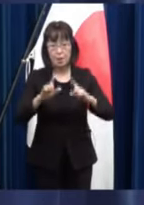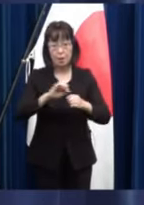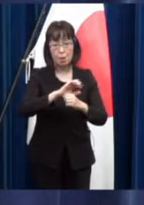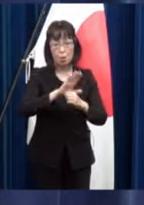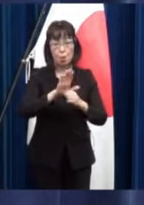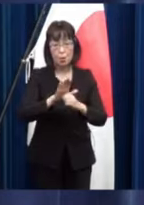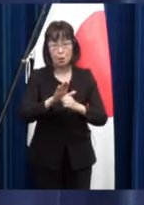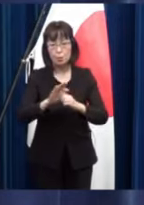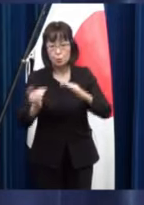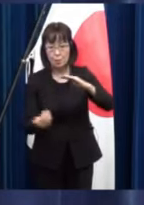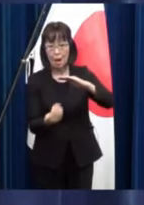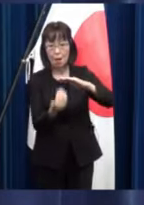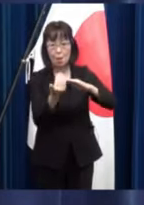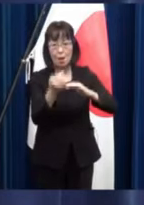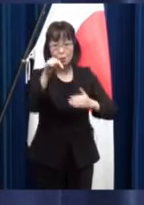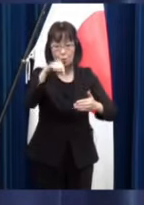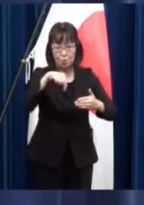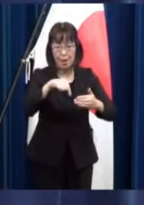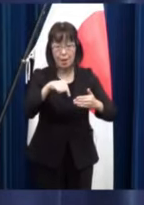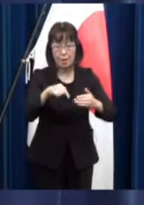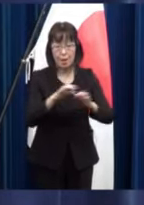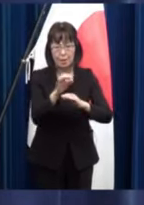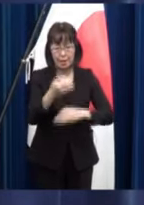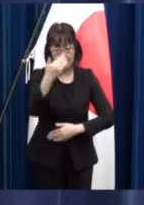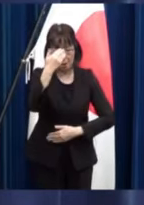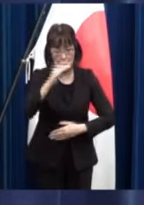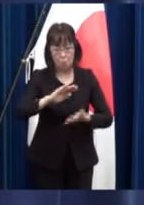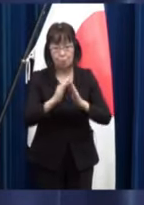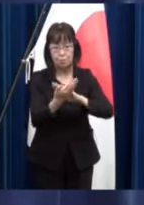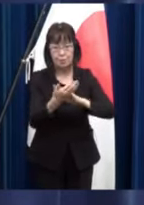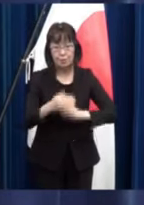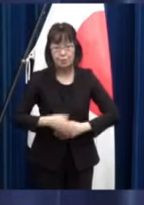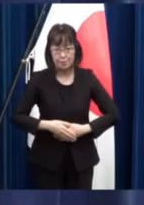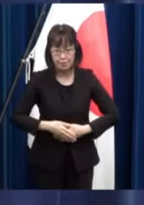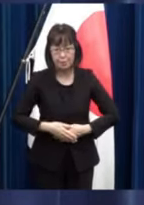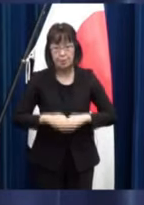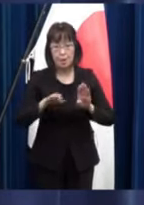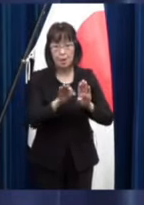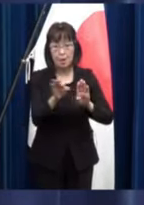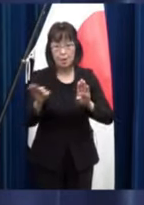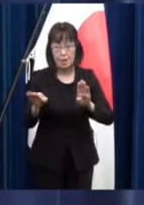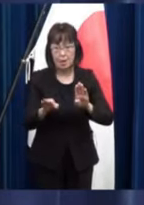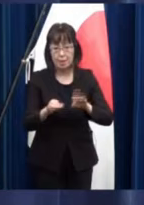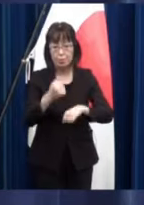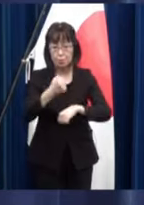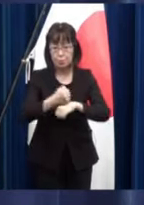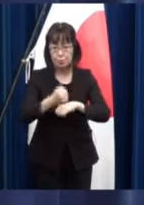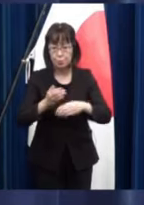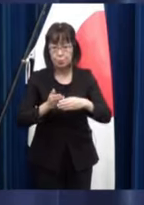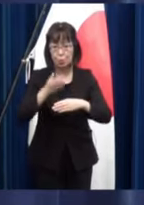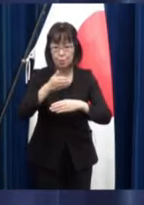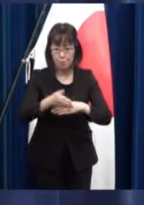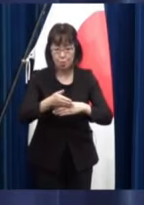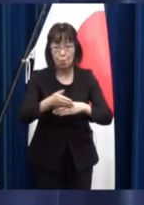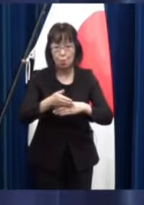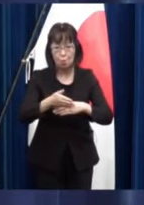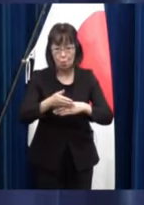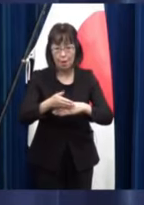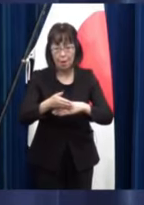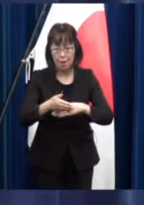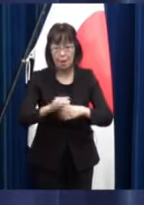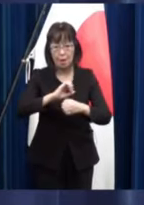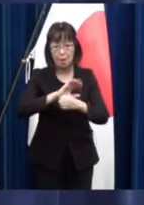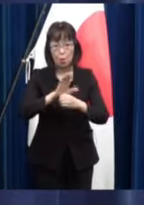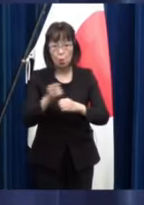ました。まずはこの危機を乗り越えた上で、ポストコロナの社会の構築に向け